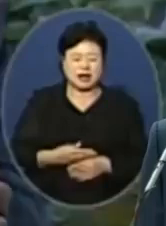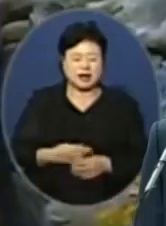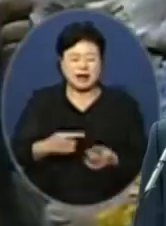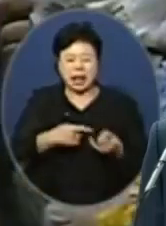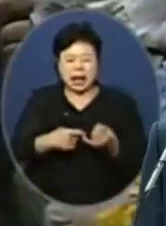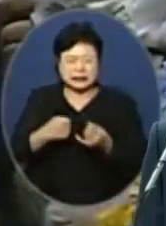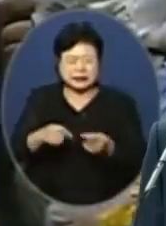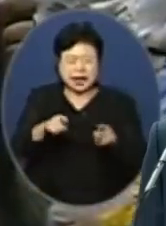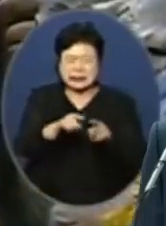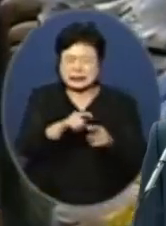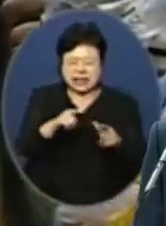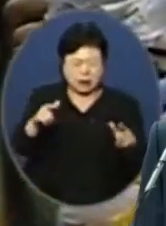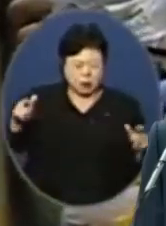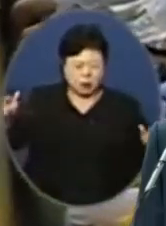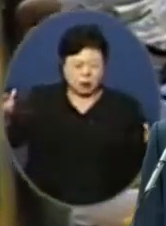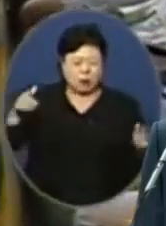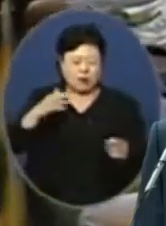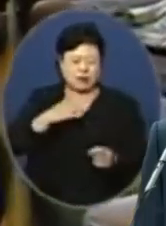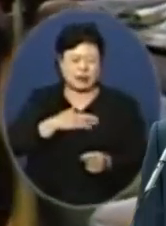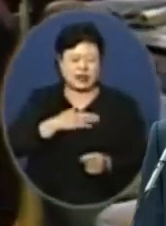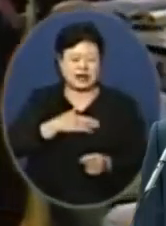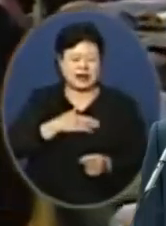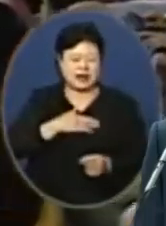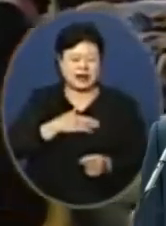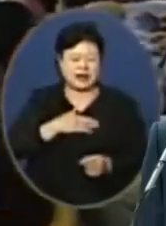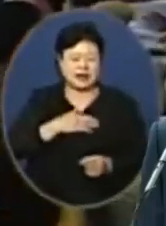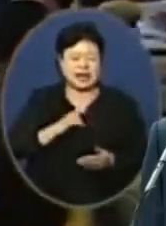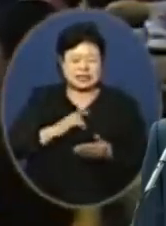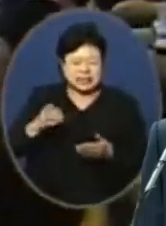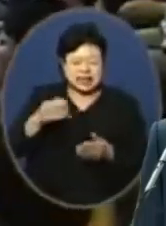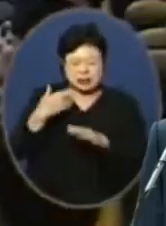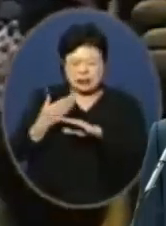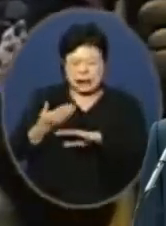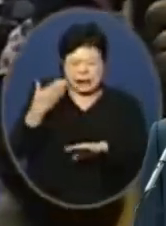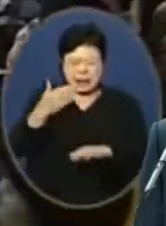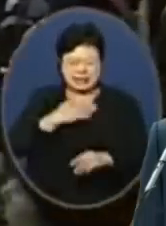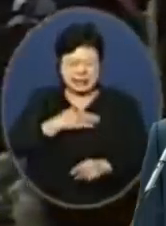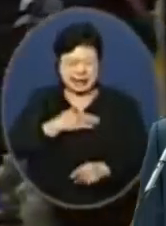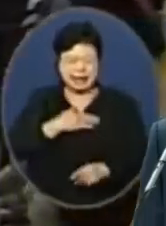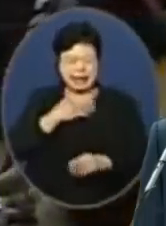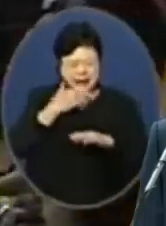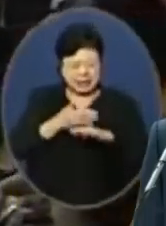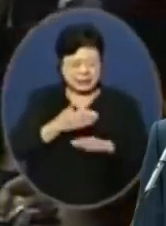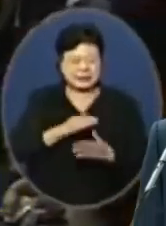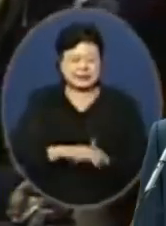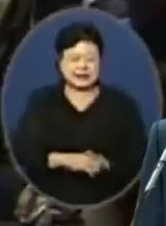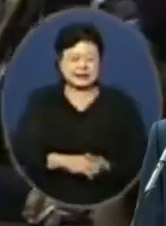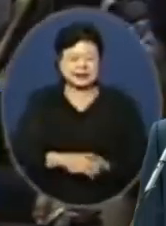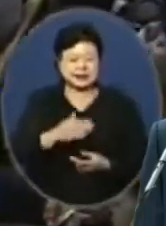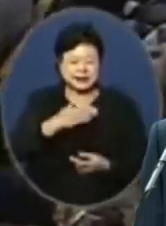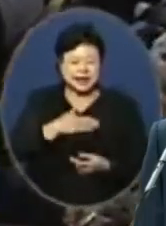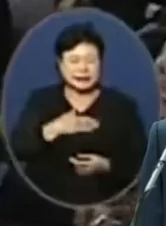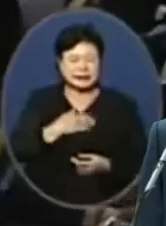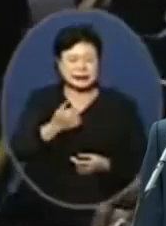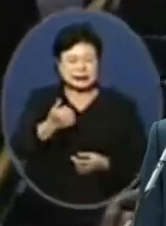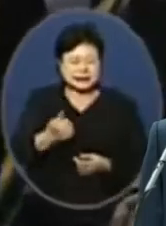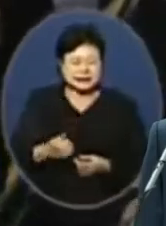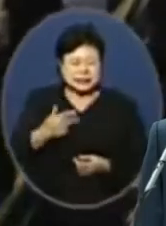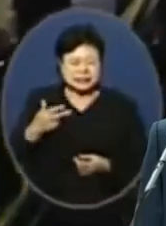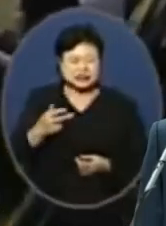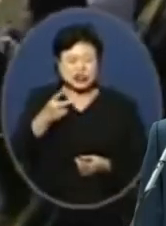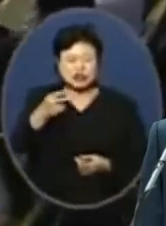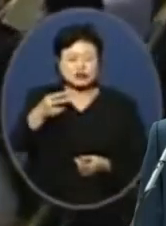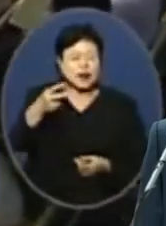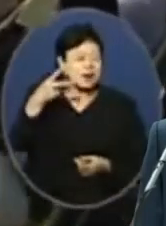간음하는 자들과 같지 않고 저 세리와도 같지 아니함을 감사나이다. 나는 일에 두 번씩